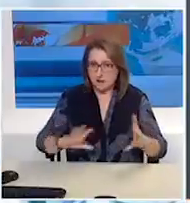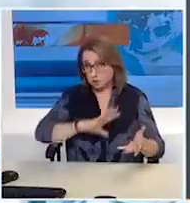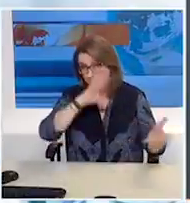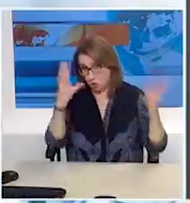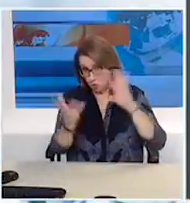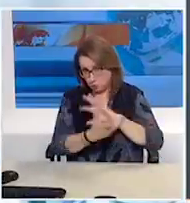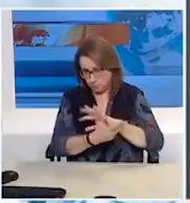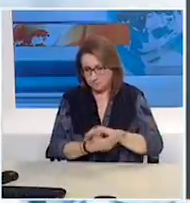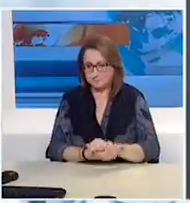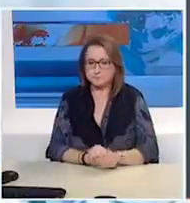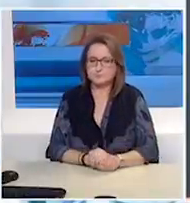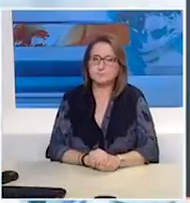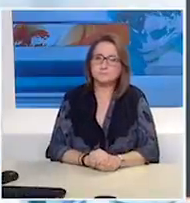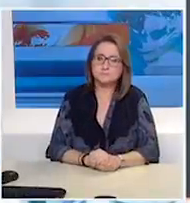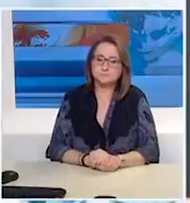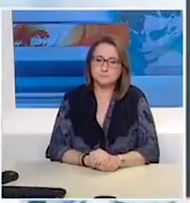έχουν καταγραφεί παγκοσμίως.